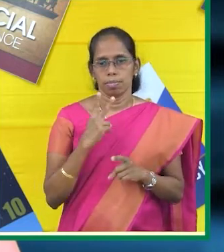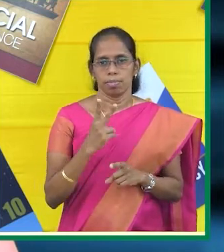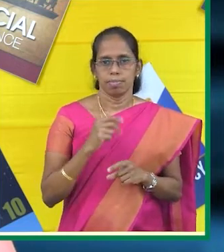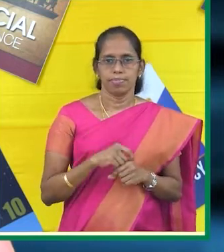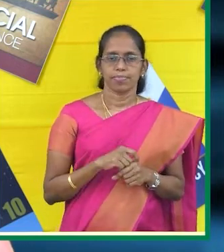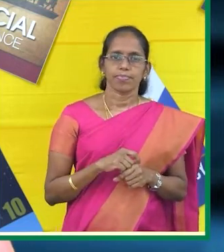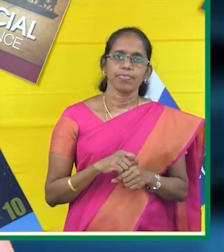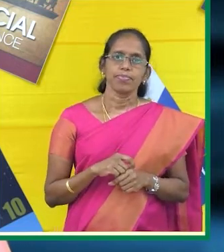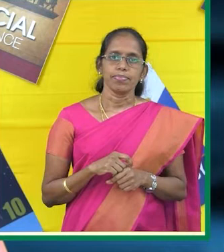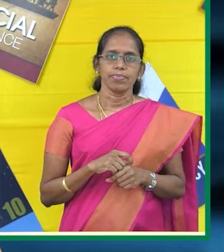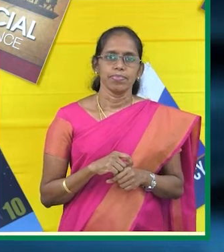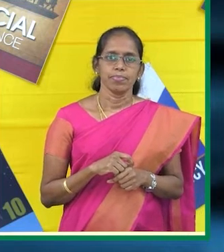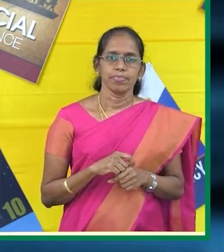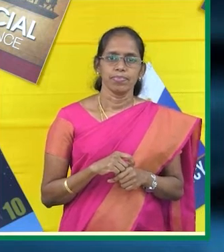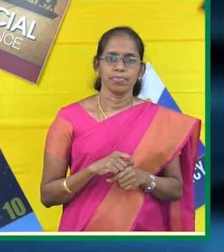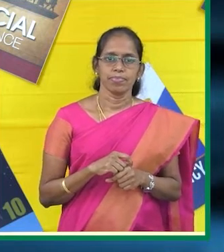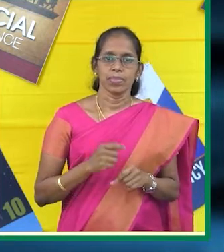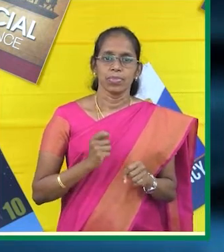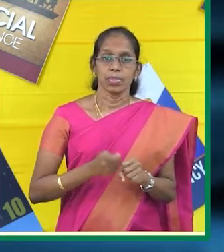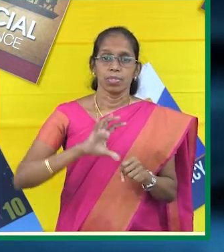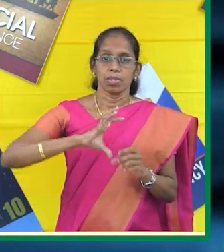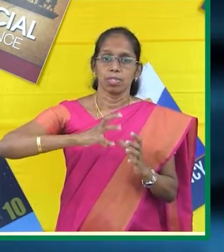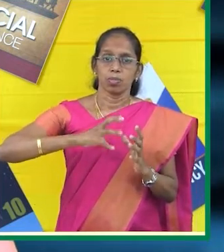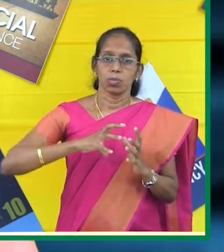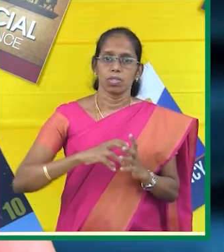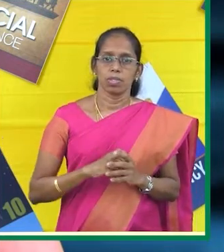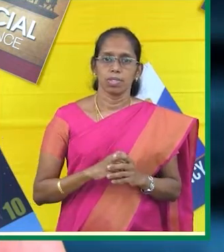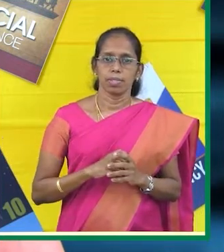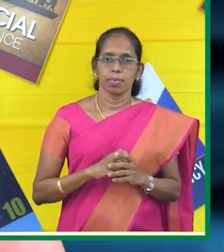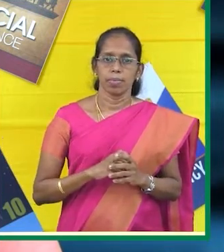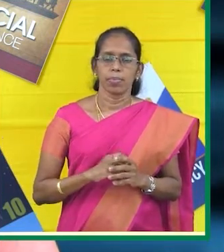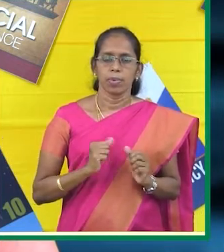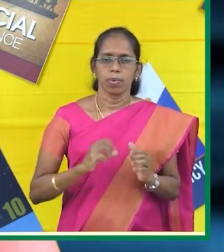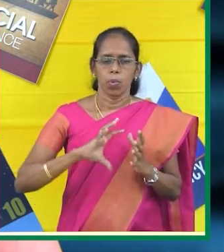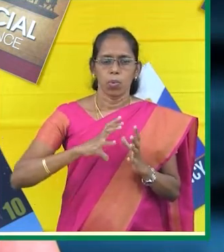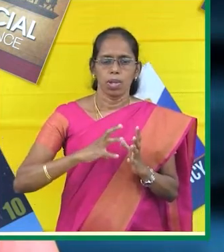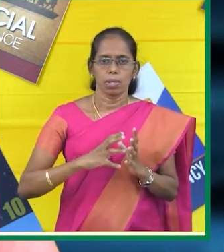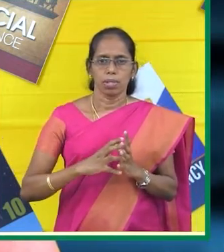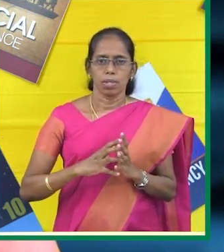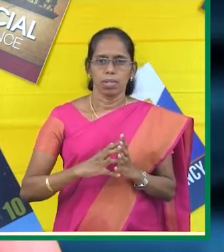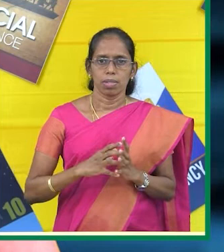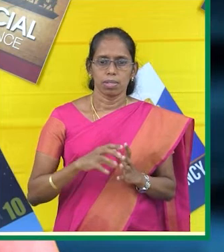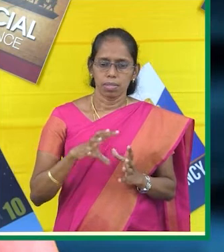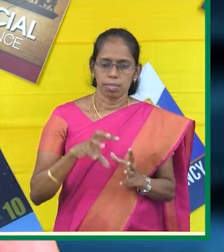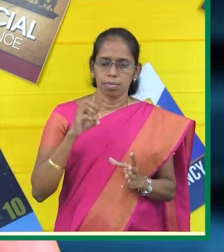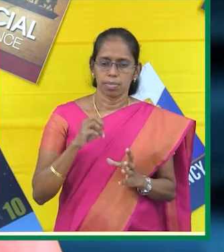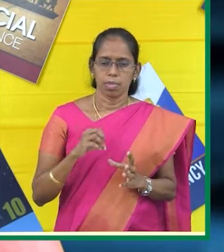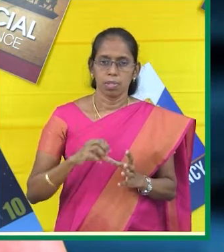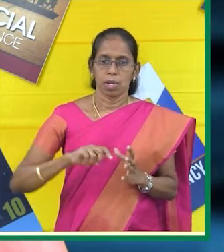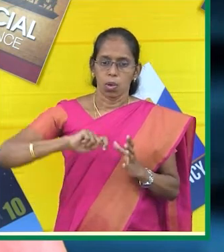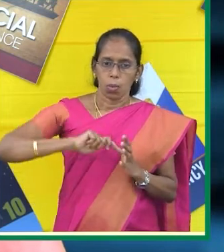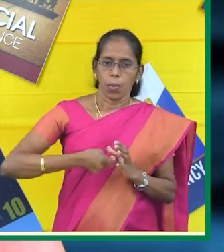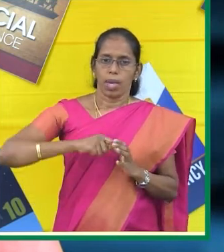பார்த்தோம். அதற்கு பிறகு இந்த இயந்திரங்களுடைய எப்படி எந்திரங்கள்